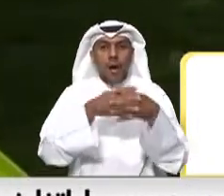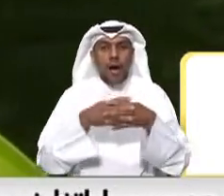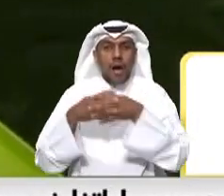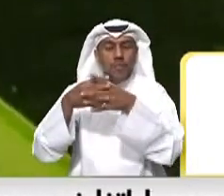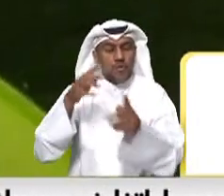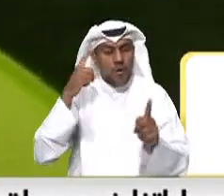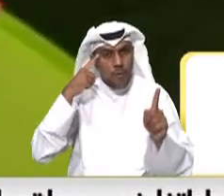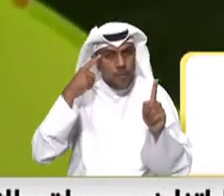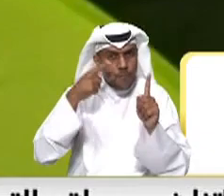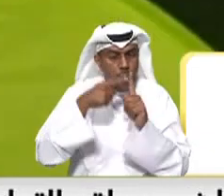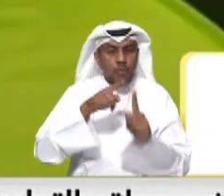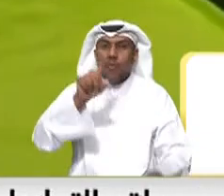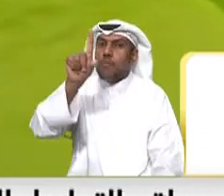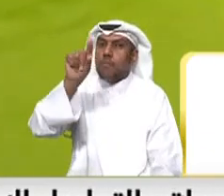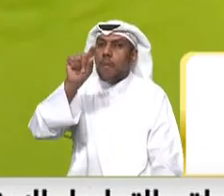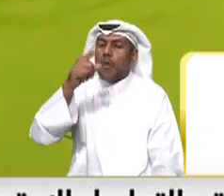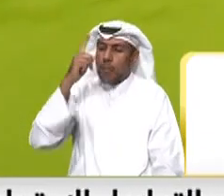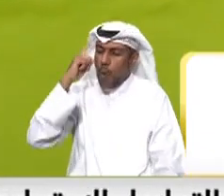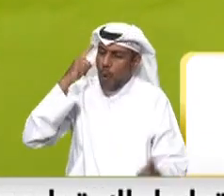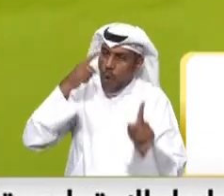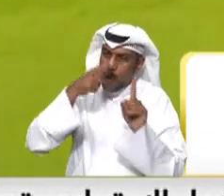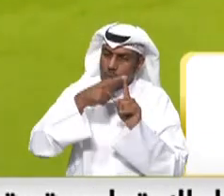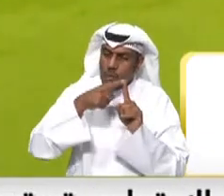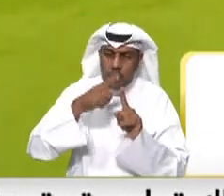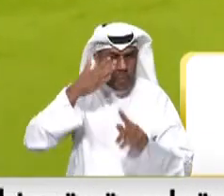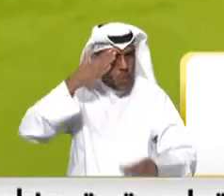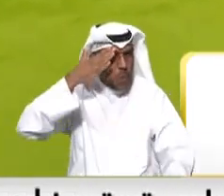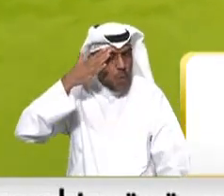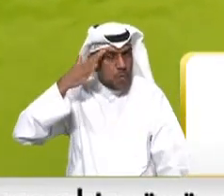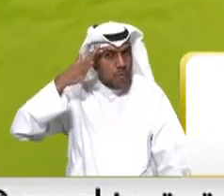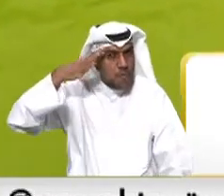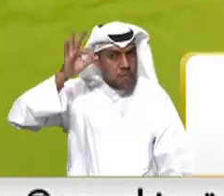معقل للتميز ولنخرجنهم